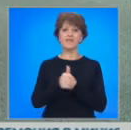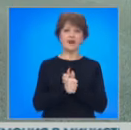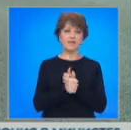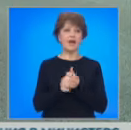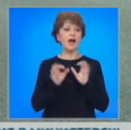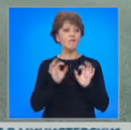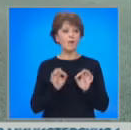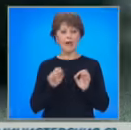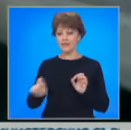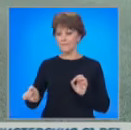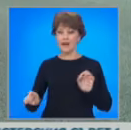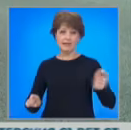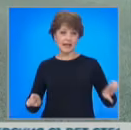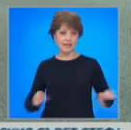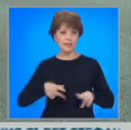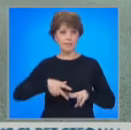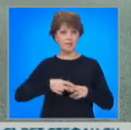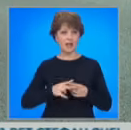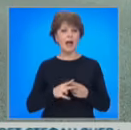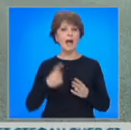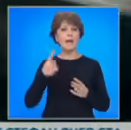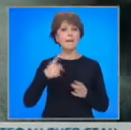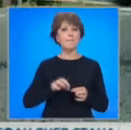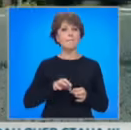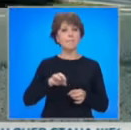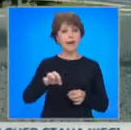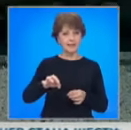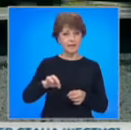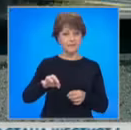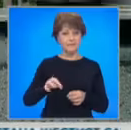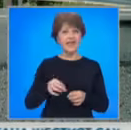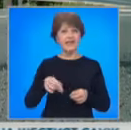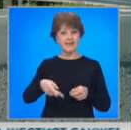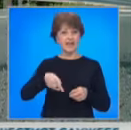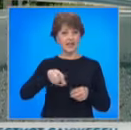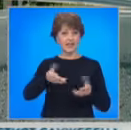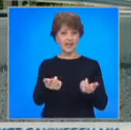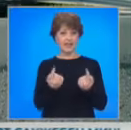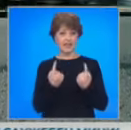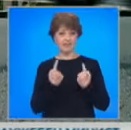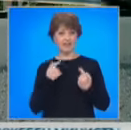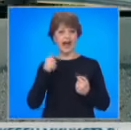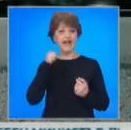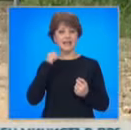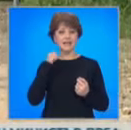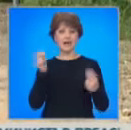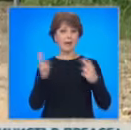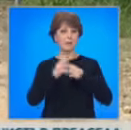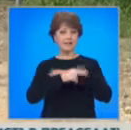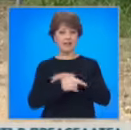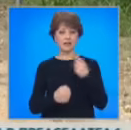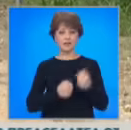В момента мантинелите са монтирани на близо метър от края на настилката. За идващите от Асеновградско шосе и магистралата шофьори